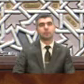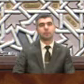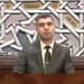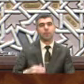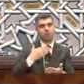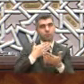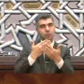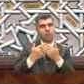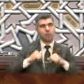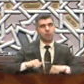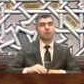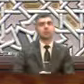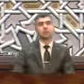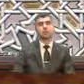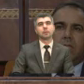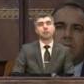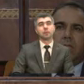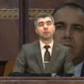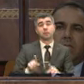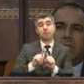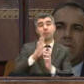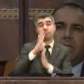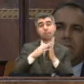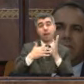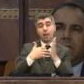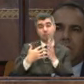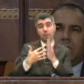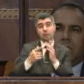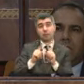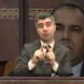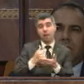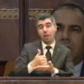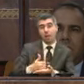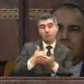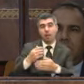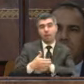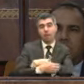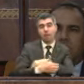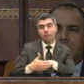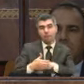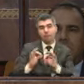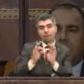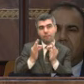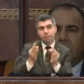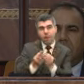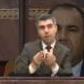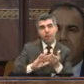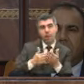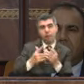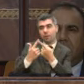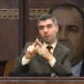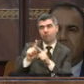شكراً سيد الوزير. لقد كان لهذا البرنامج تيسير الواقع الجد الإيجابي على ساكنة مجموعة هذه